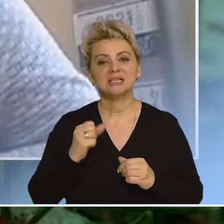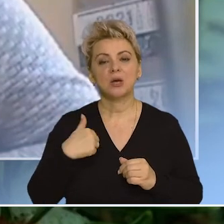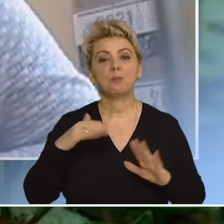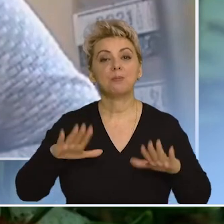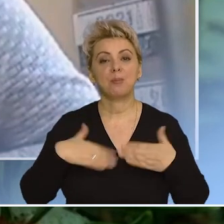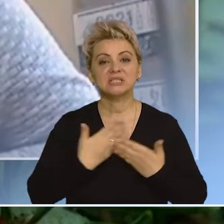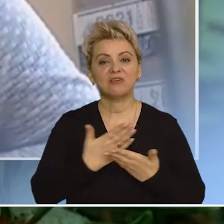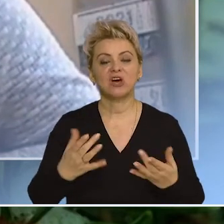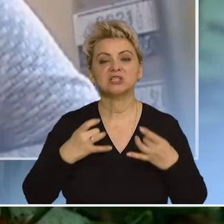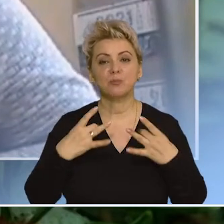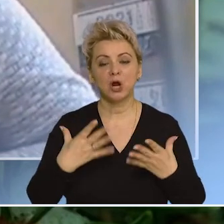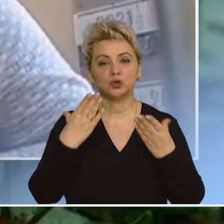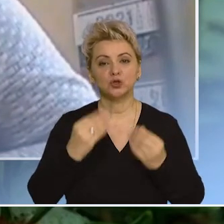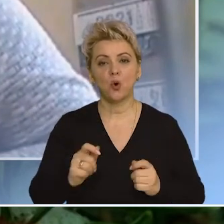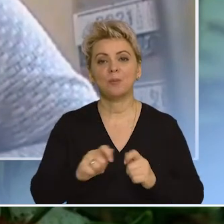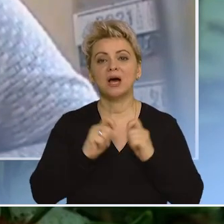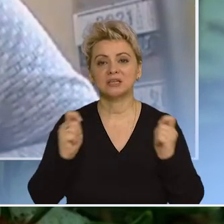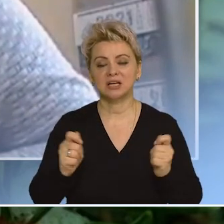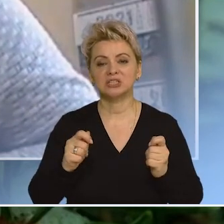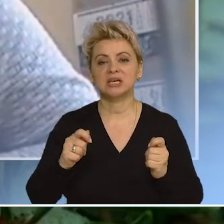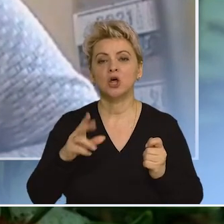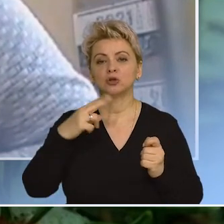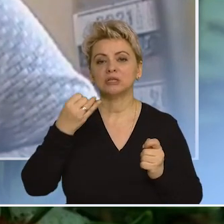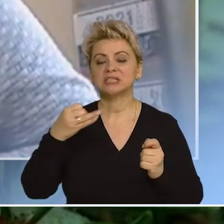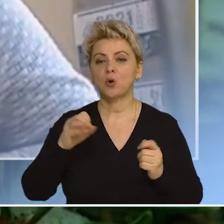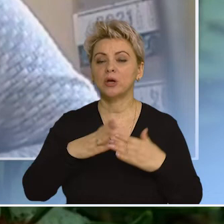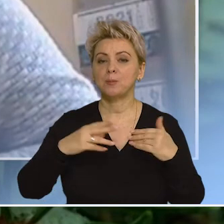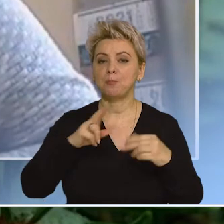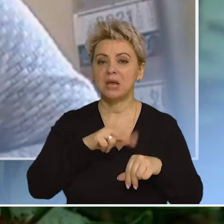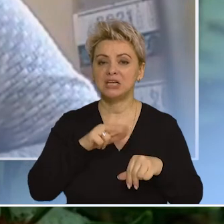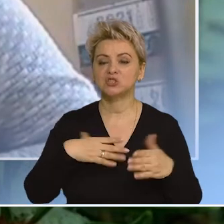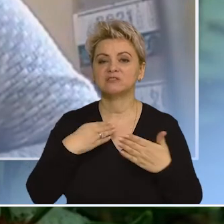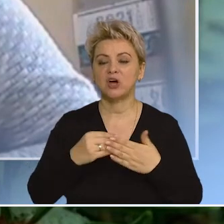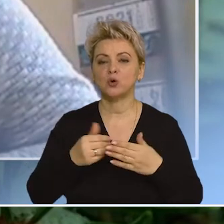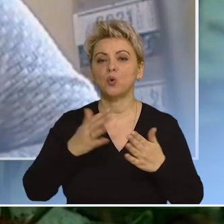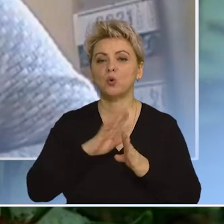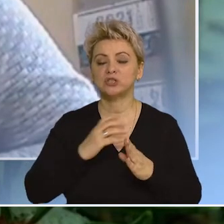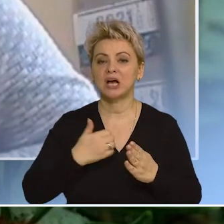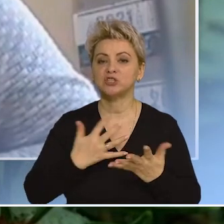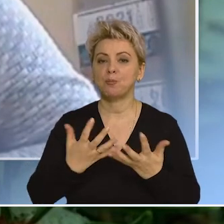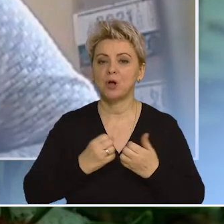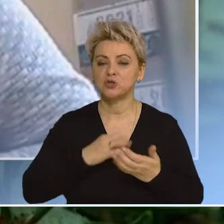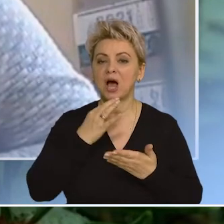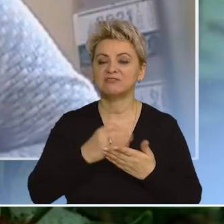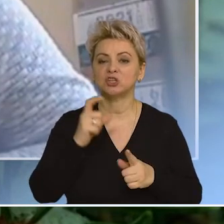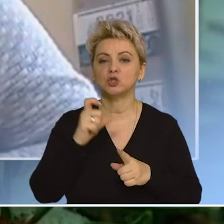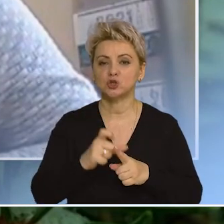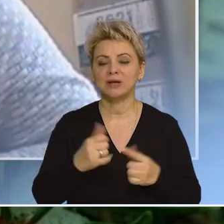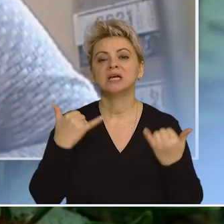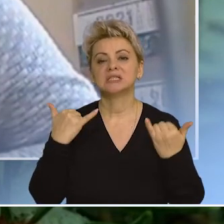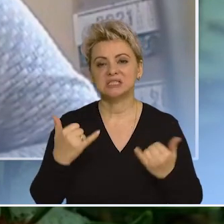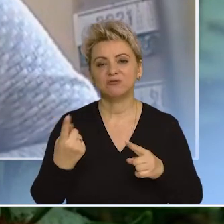Александр, мы поздравляем вас с праздником, с Днем образования Донской милиции, и, в свою очередь, хотим получить еще от вас ответное